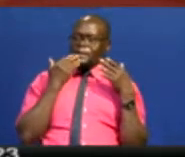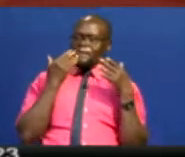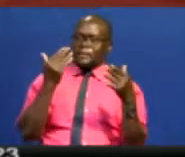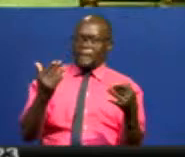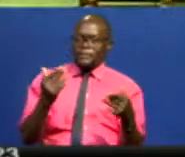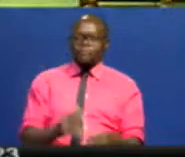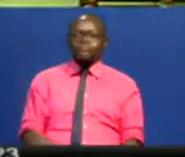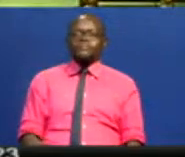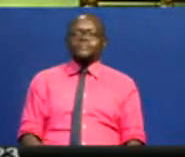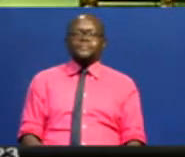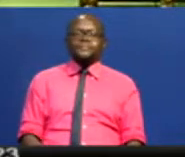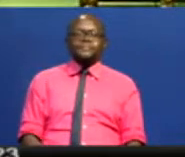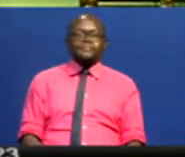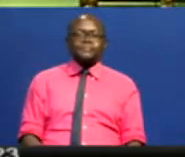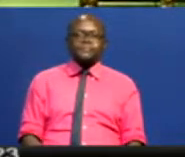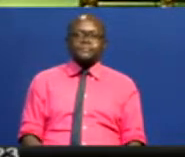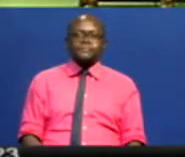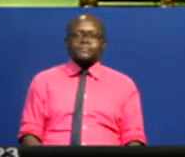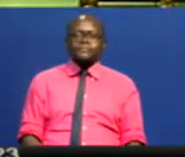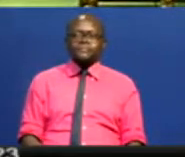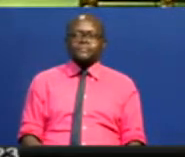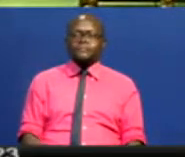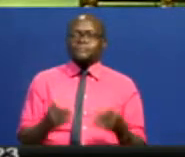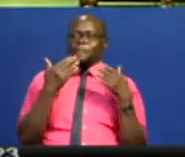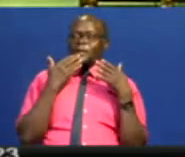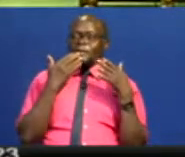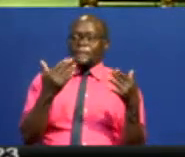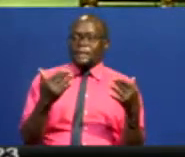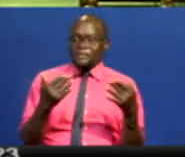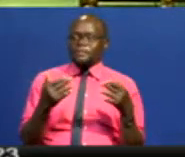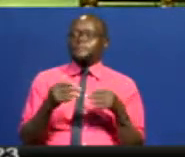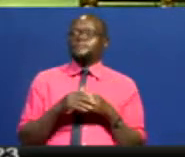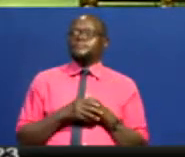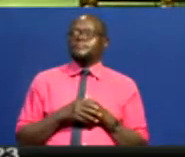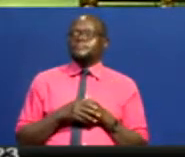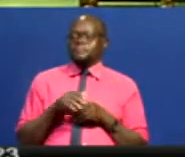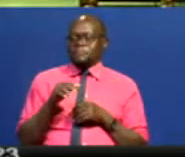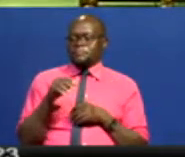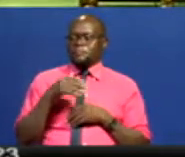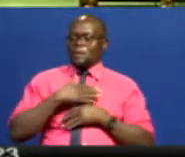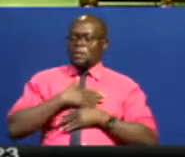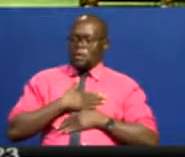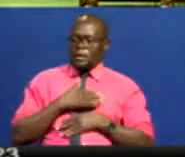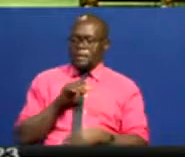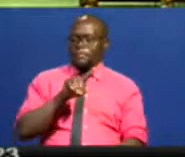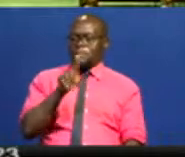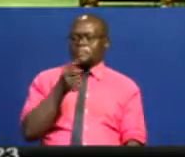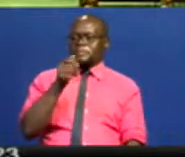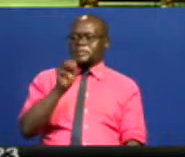Speaker. Thank you. The member from Mombasa, Honorable Zamzam Chimba.